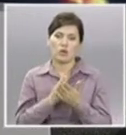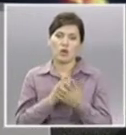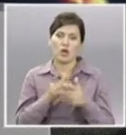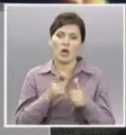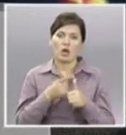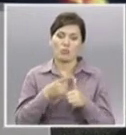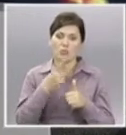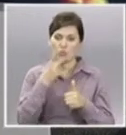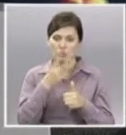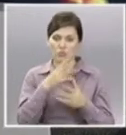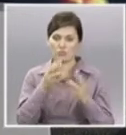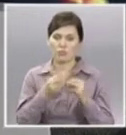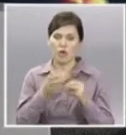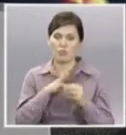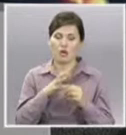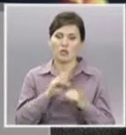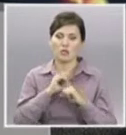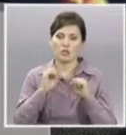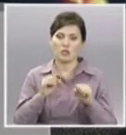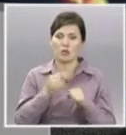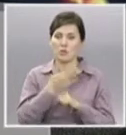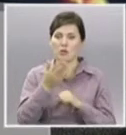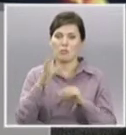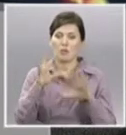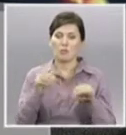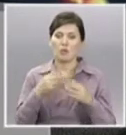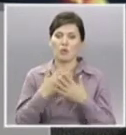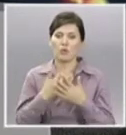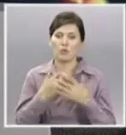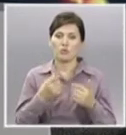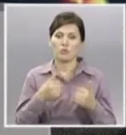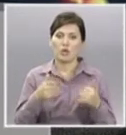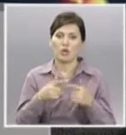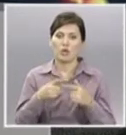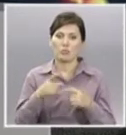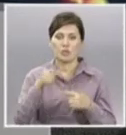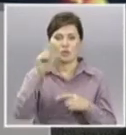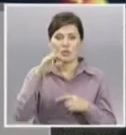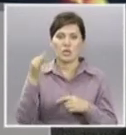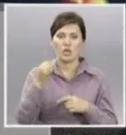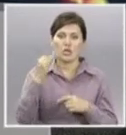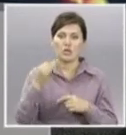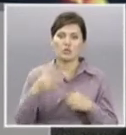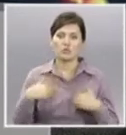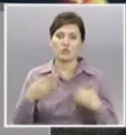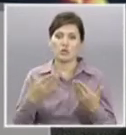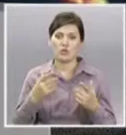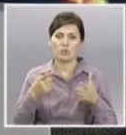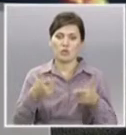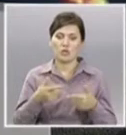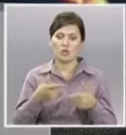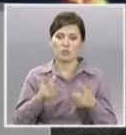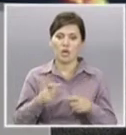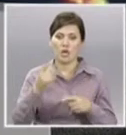айқындаған. Сол сияқты батырларымыз, осылардың барлығына бізге қоғамдық ұйымдардан, белгілі тарихшылардан ұсыныстар келіп түсіп жатыр. Шын